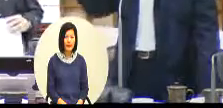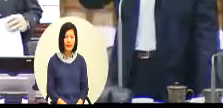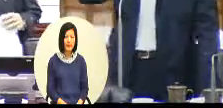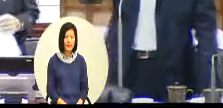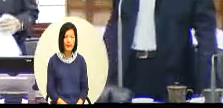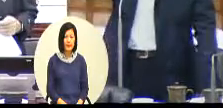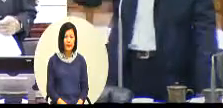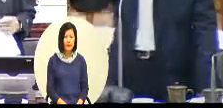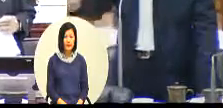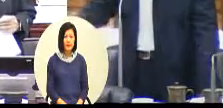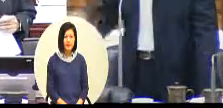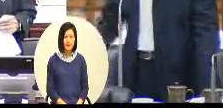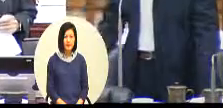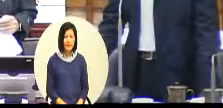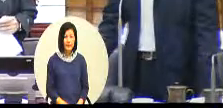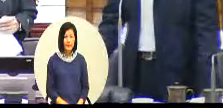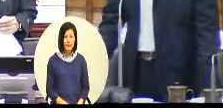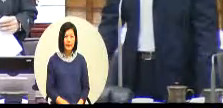对，好，